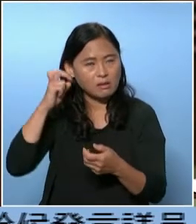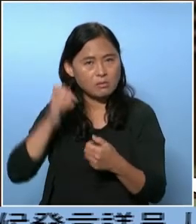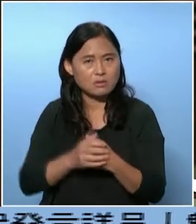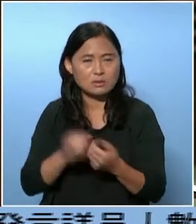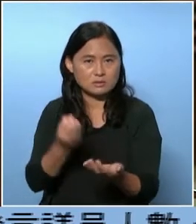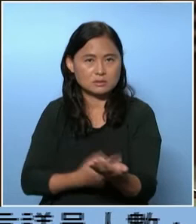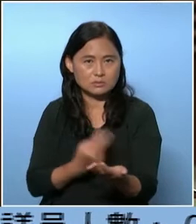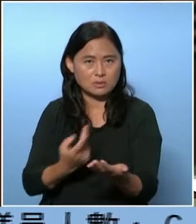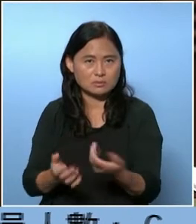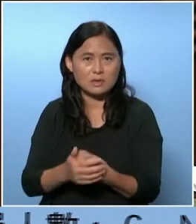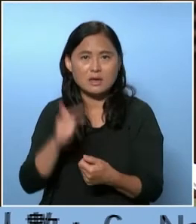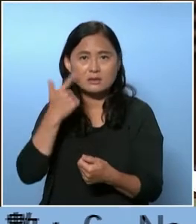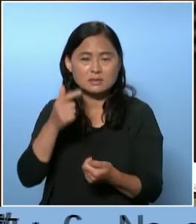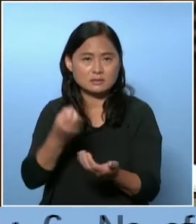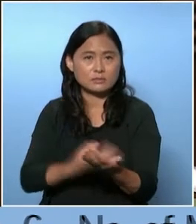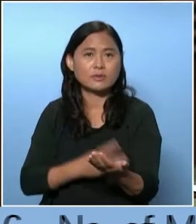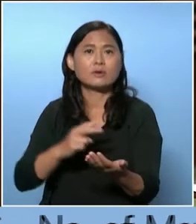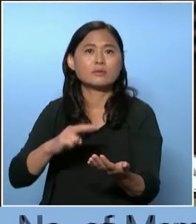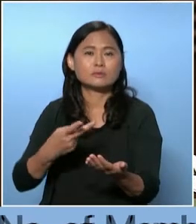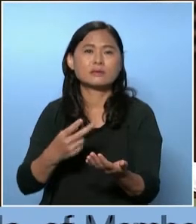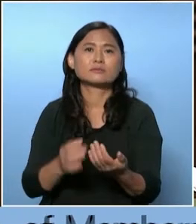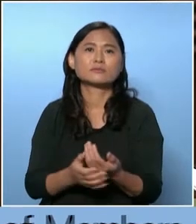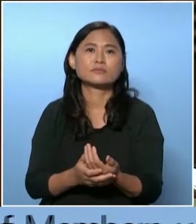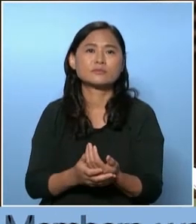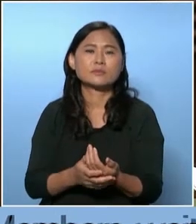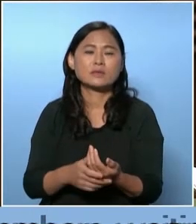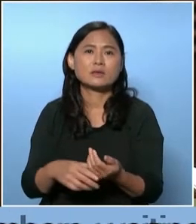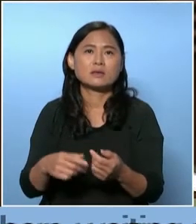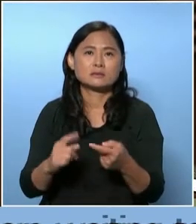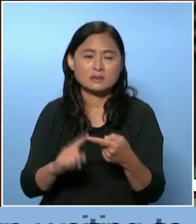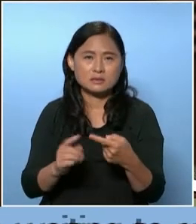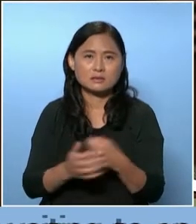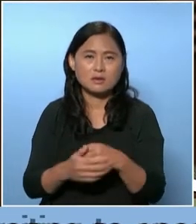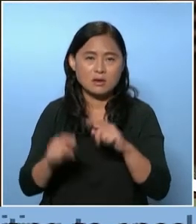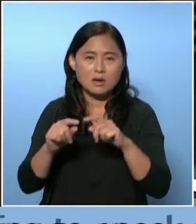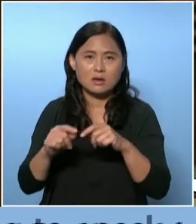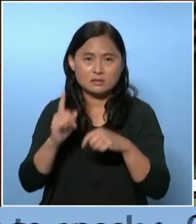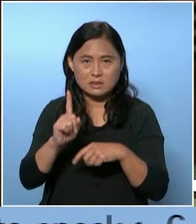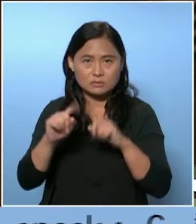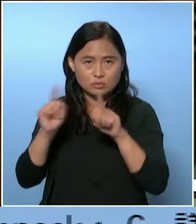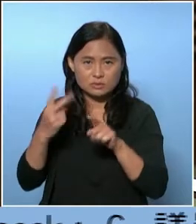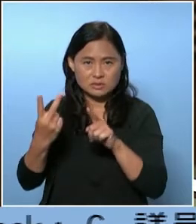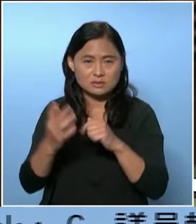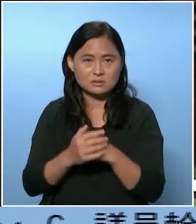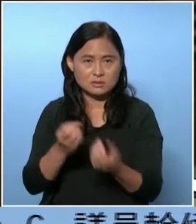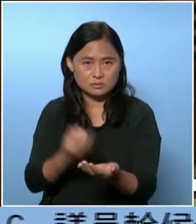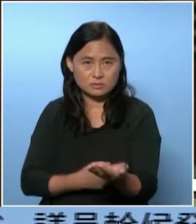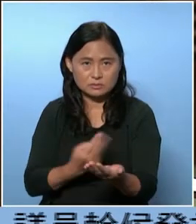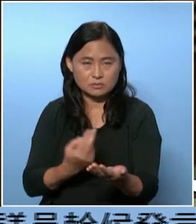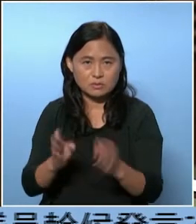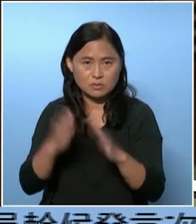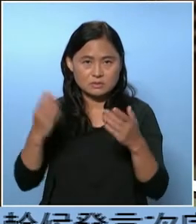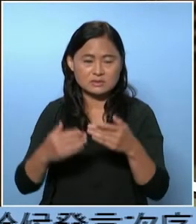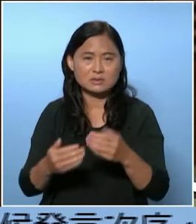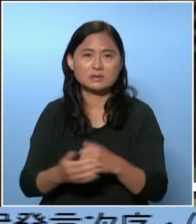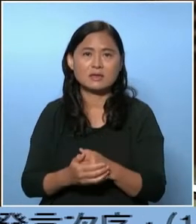提出的三項新修正案。其一，修訂第1(2)條，將條例草案開始實施的